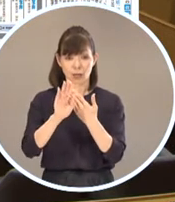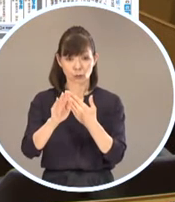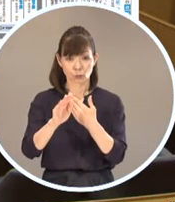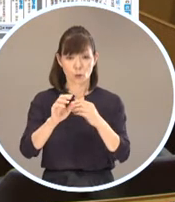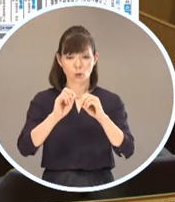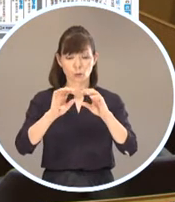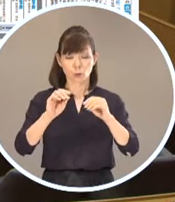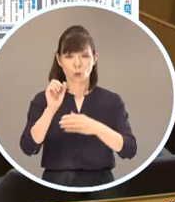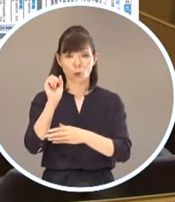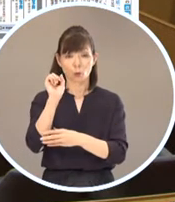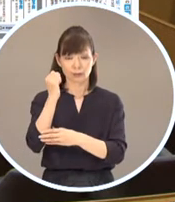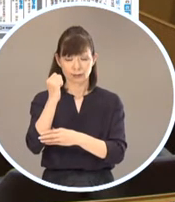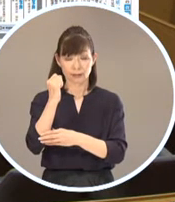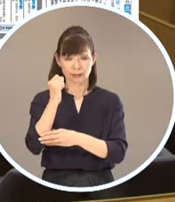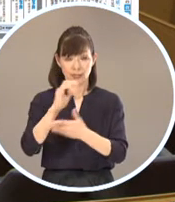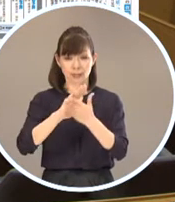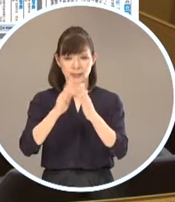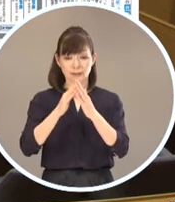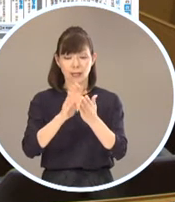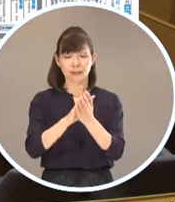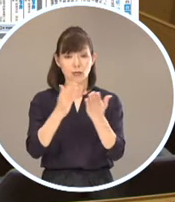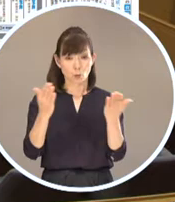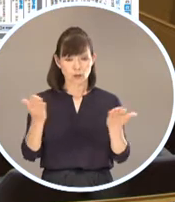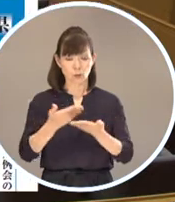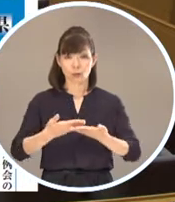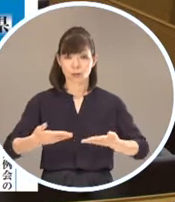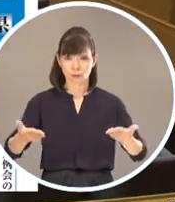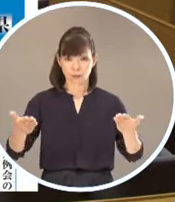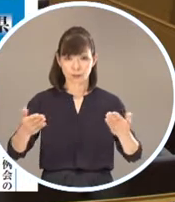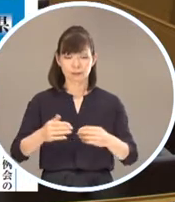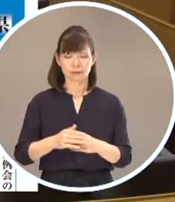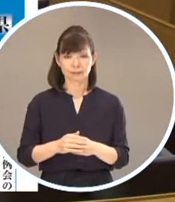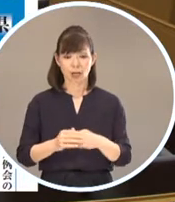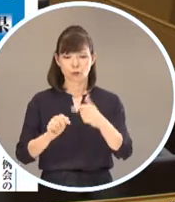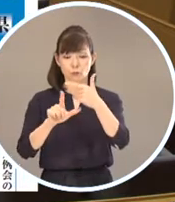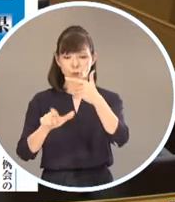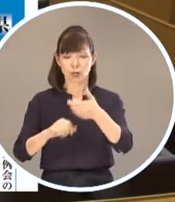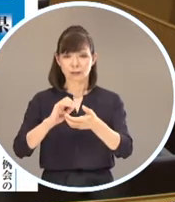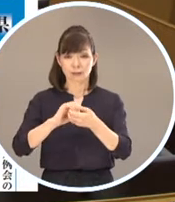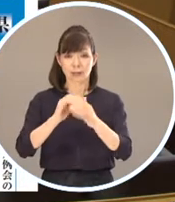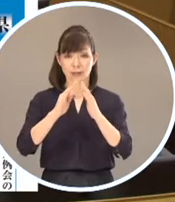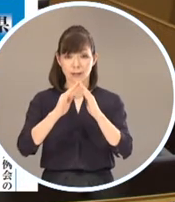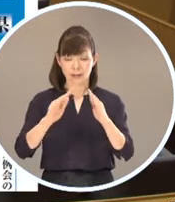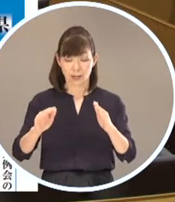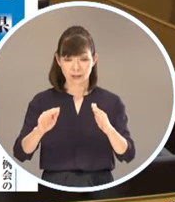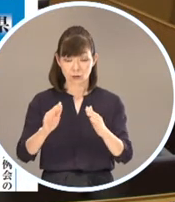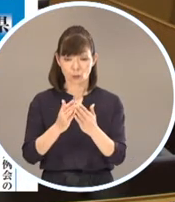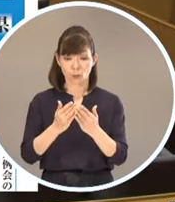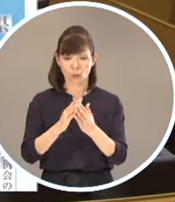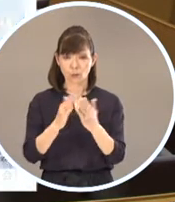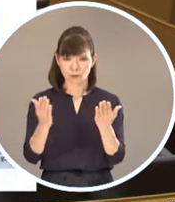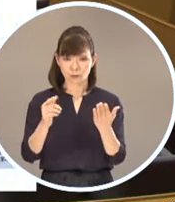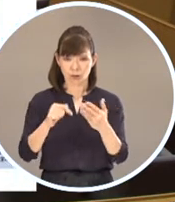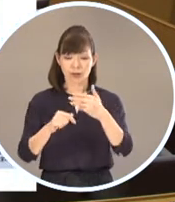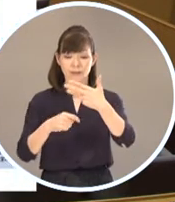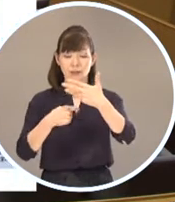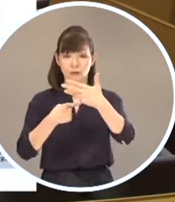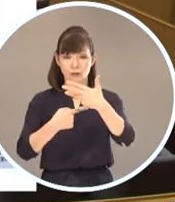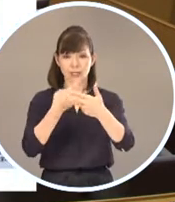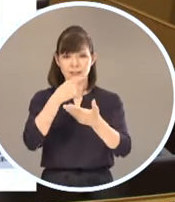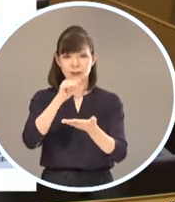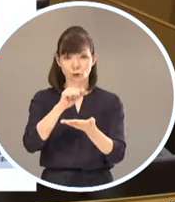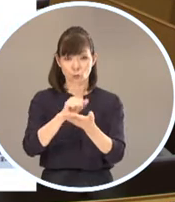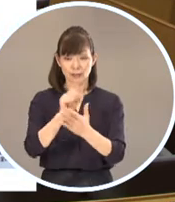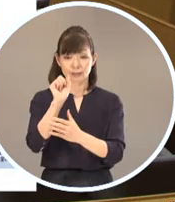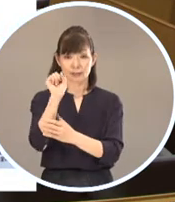誌広島県議会だよりを発行しています。6月定例会の広報誌は8月1日日曜日の新